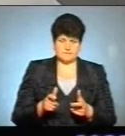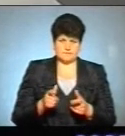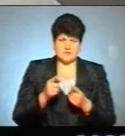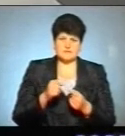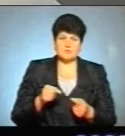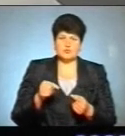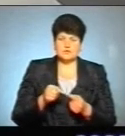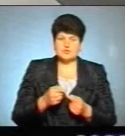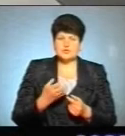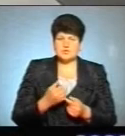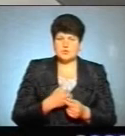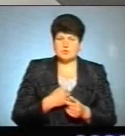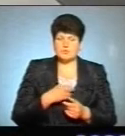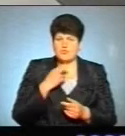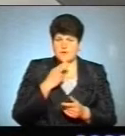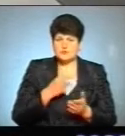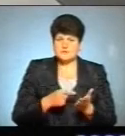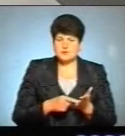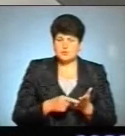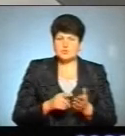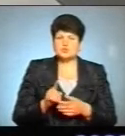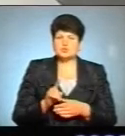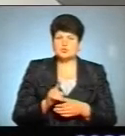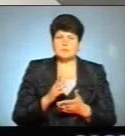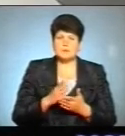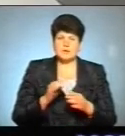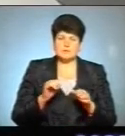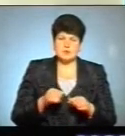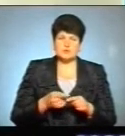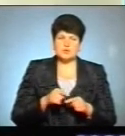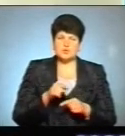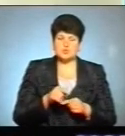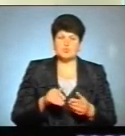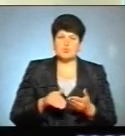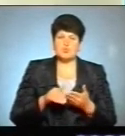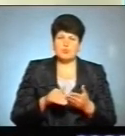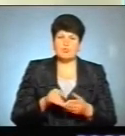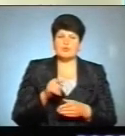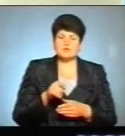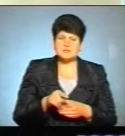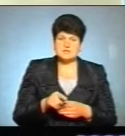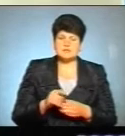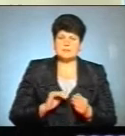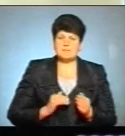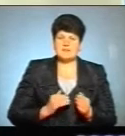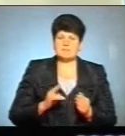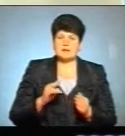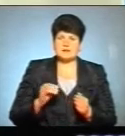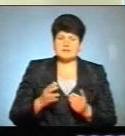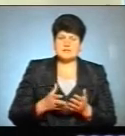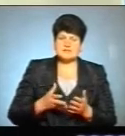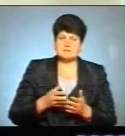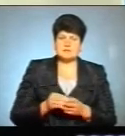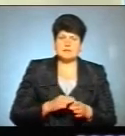Відповідно, ще хотів би звернути увагу, що мають право на цю допомогу ті фізичні особи-підприємці, які